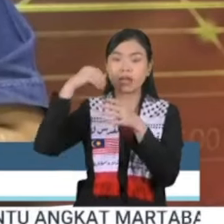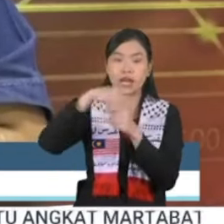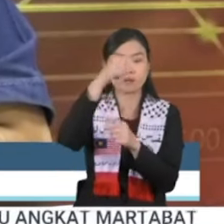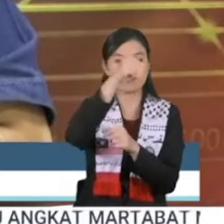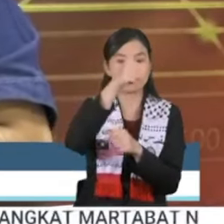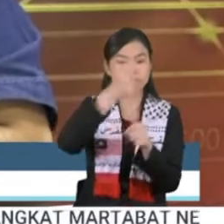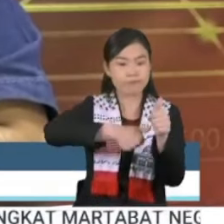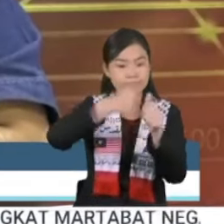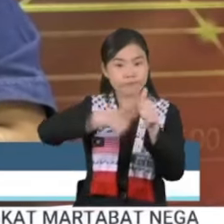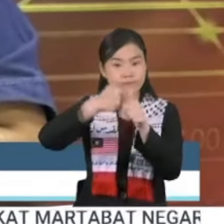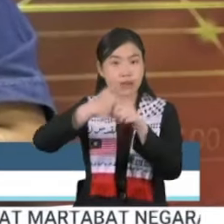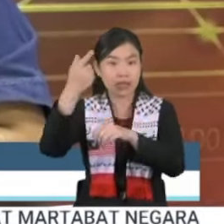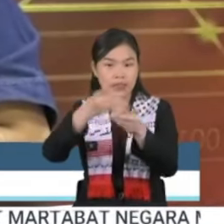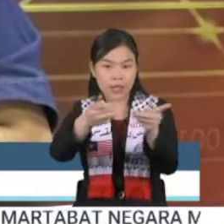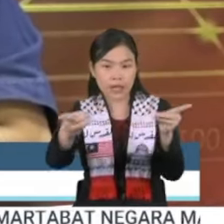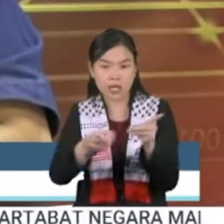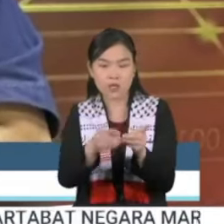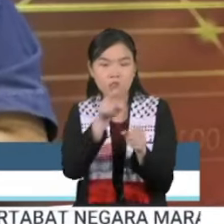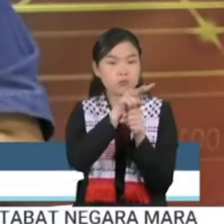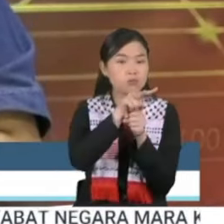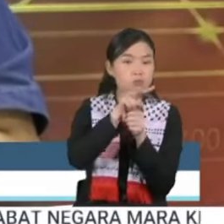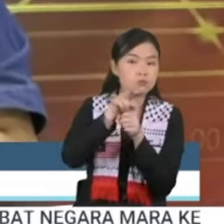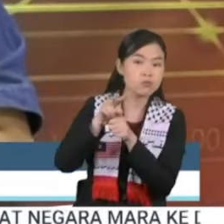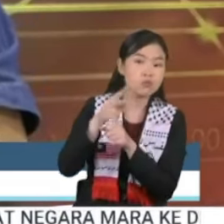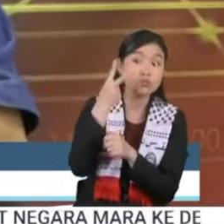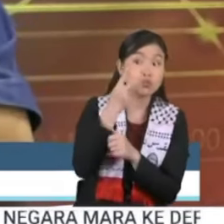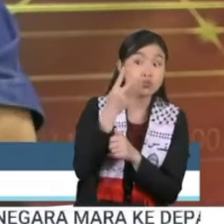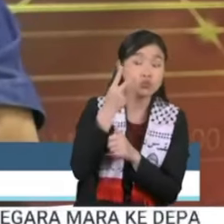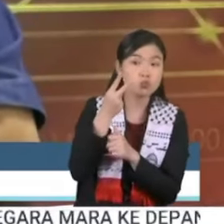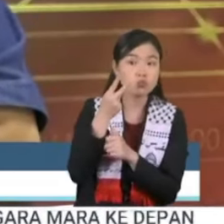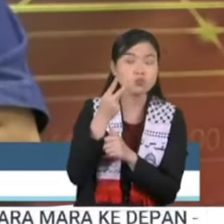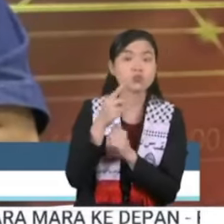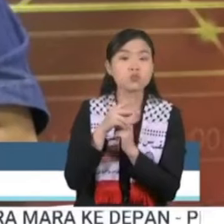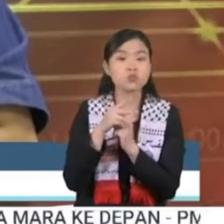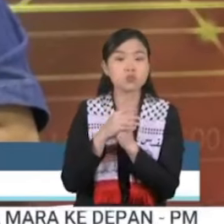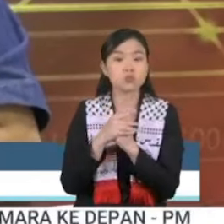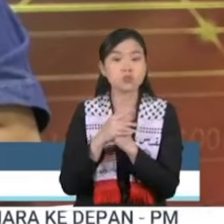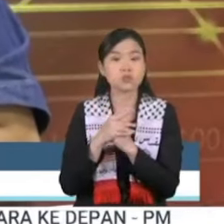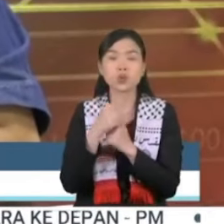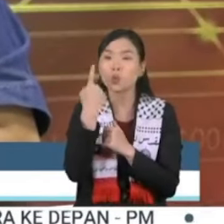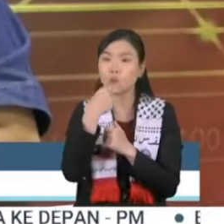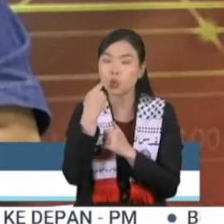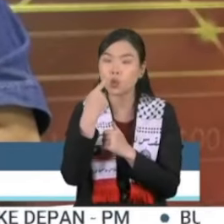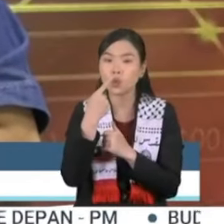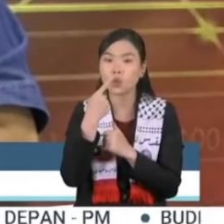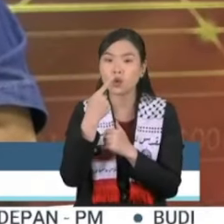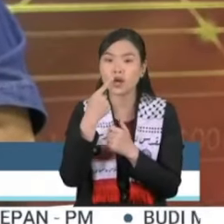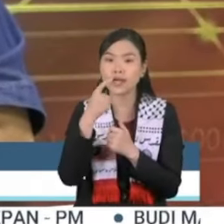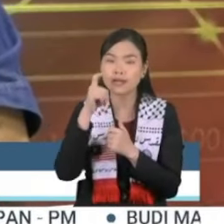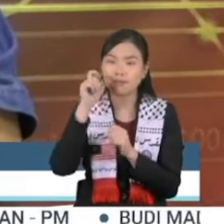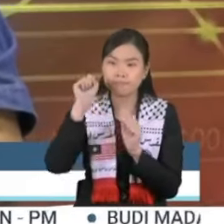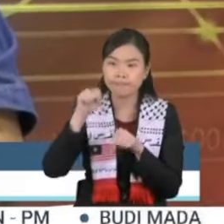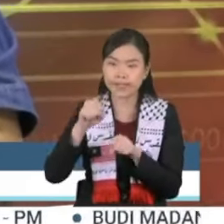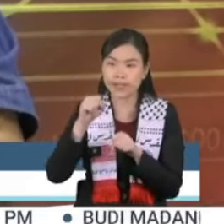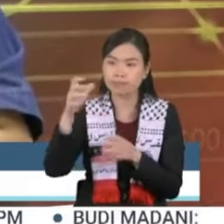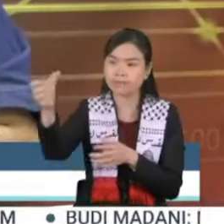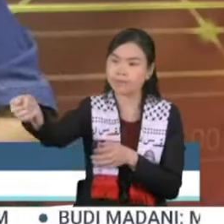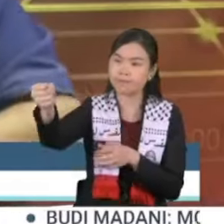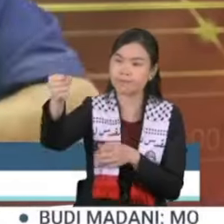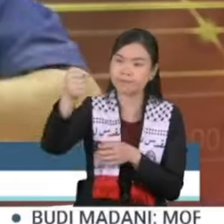setiap daerah untuk memantau, untuk melihat, untuk memerhatikan siapakah yang boleh kita